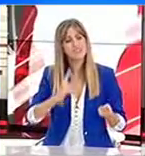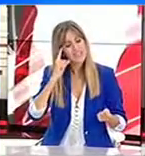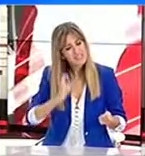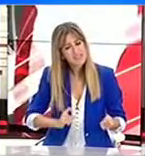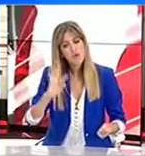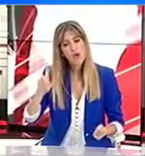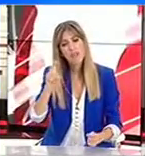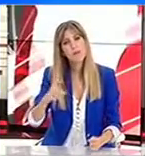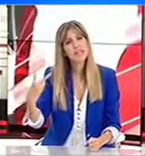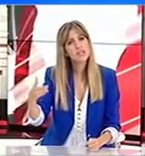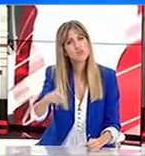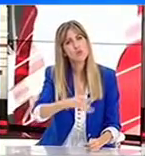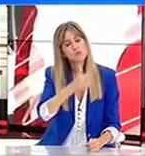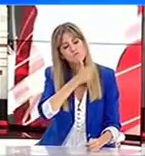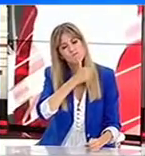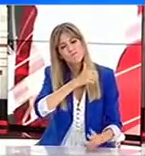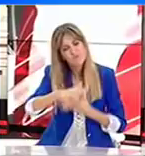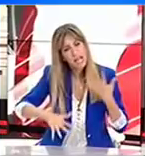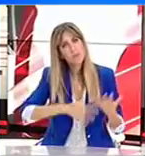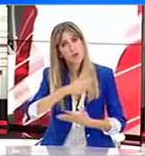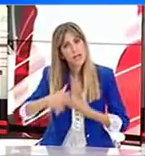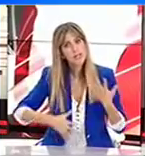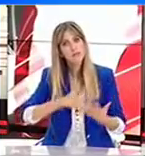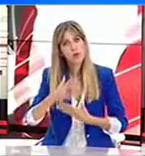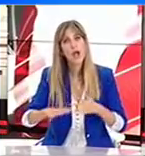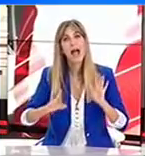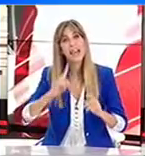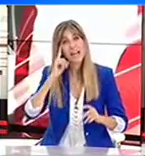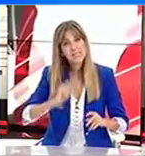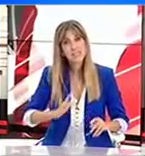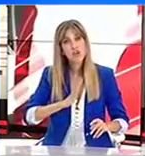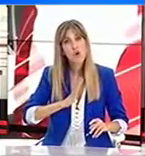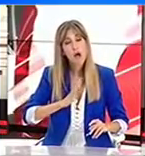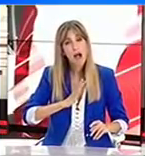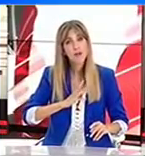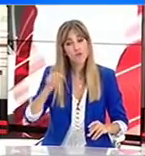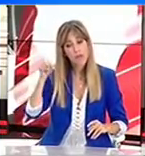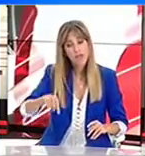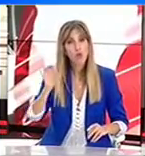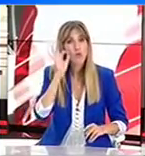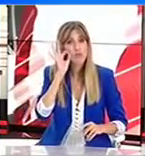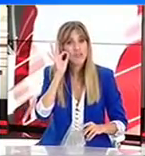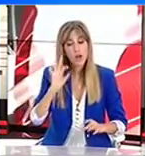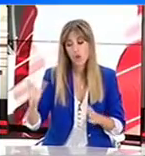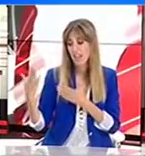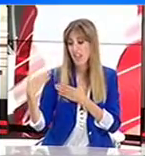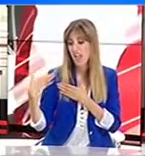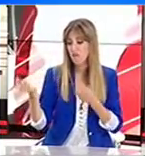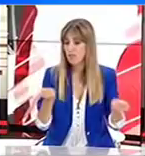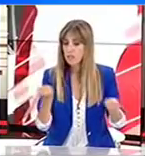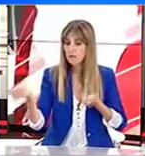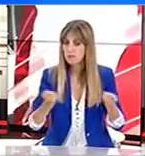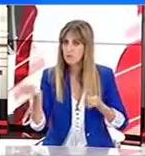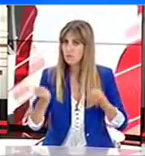έχω είναι ότι οι άνθρωποι που είναι εκεί θα κάνουν το παν προκειμένου να αντιμετωπίσουν με τον καλύτερο δυνατό τρόπο αυτές τις